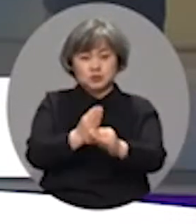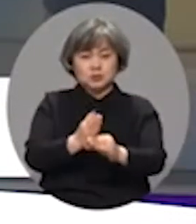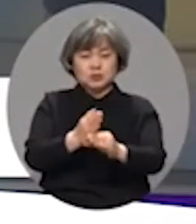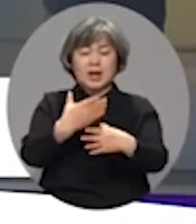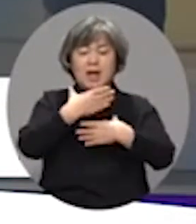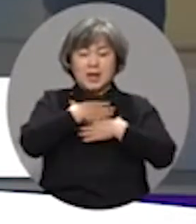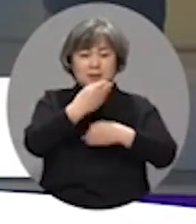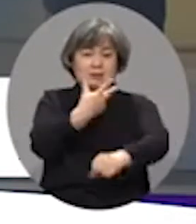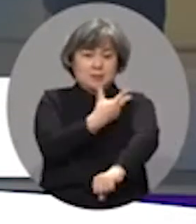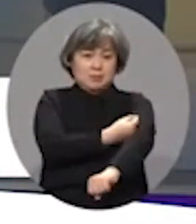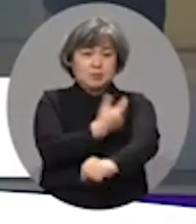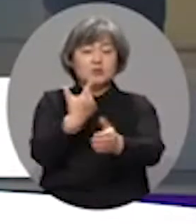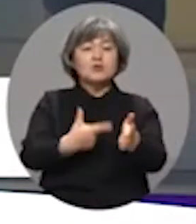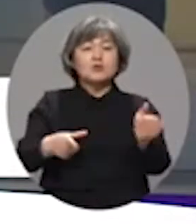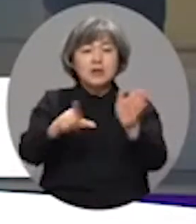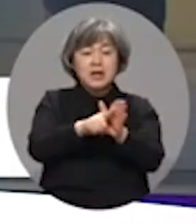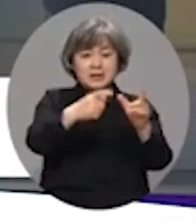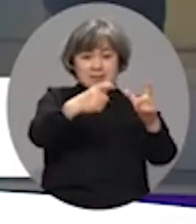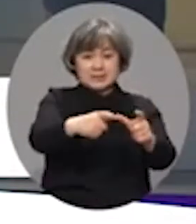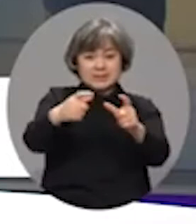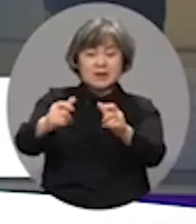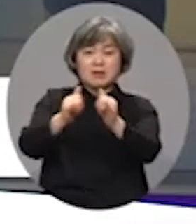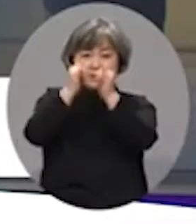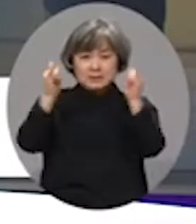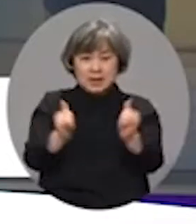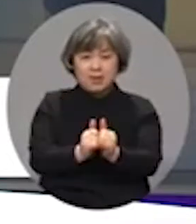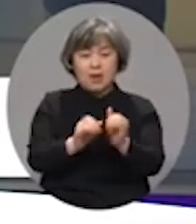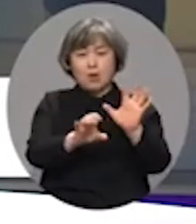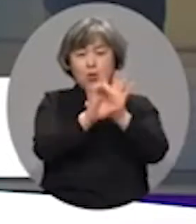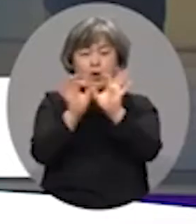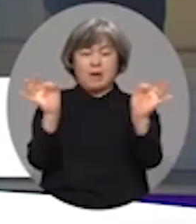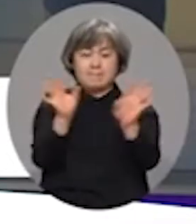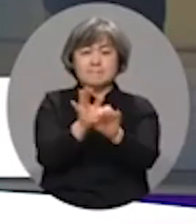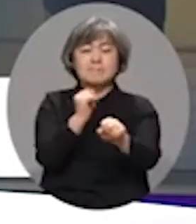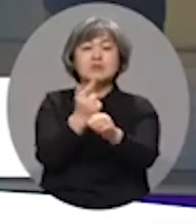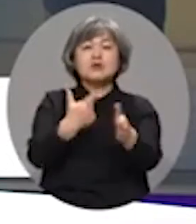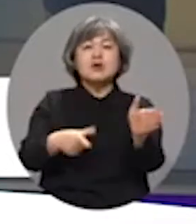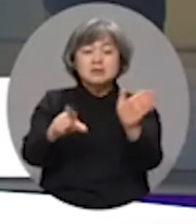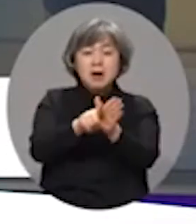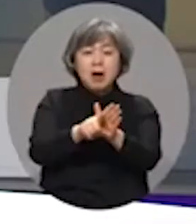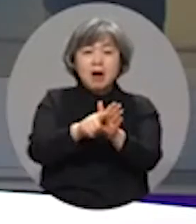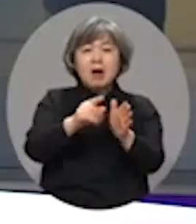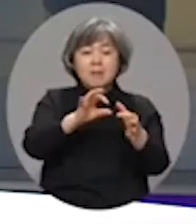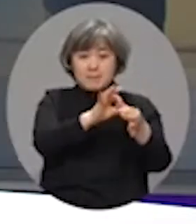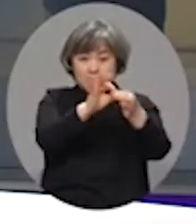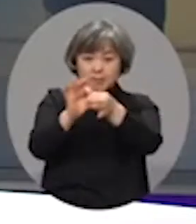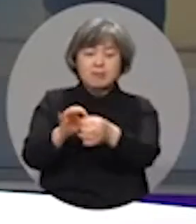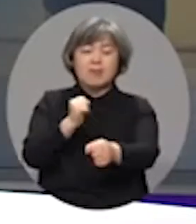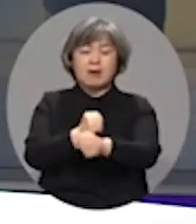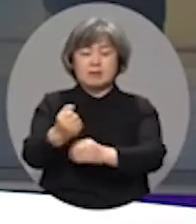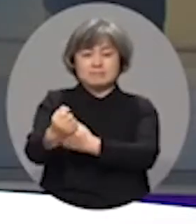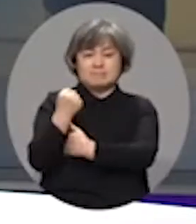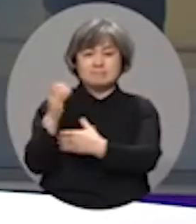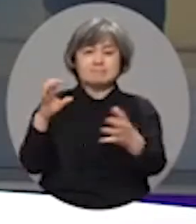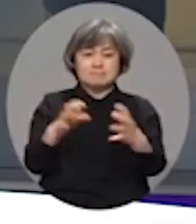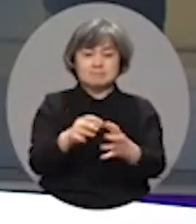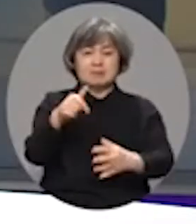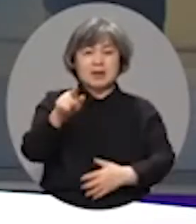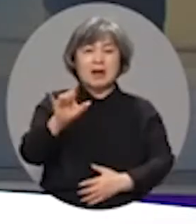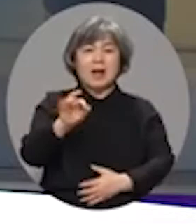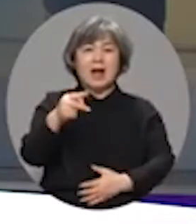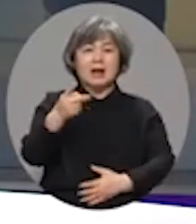안전한 접점을 통한 지역사회의 콜은 알고 종식을 위해 돈의 의료계 다 힘을 합치기로 했습니다 강동역